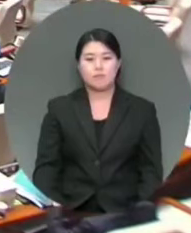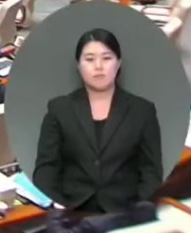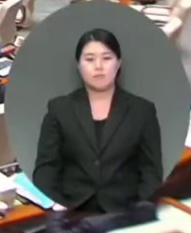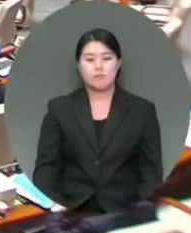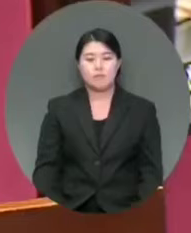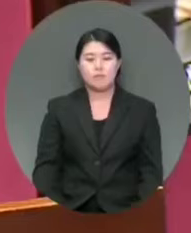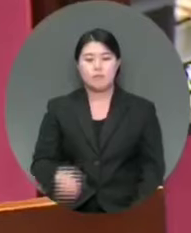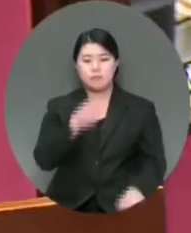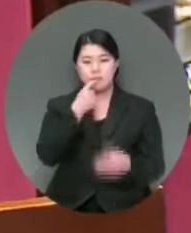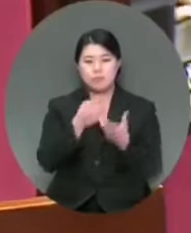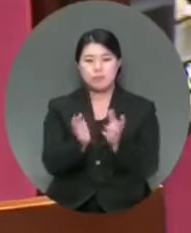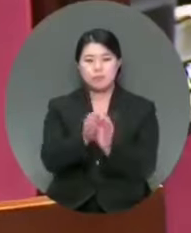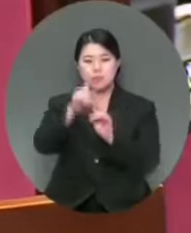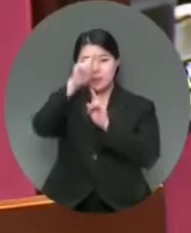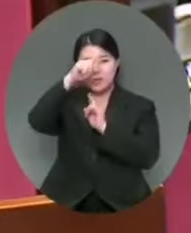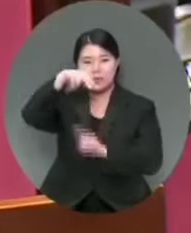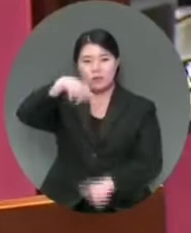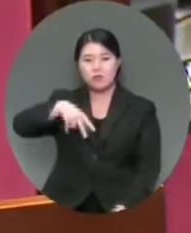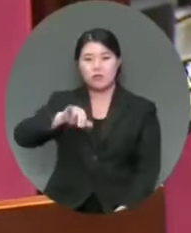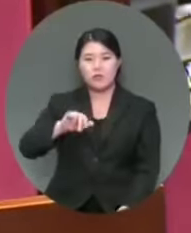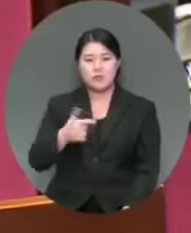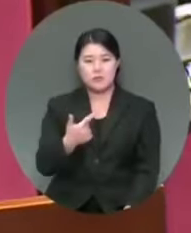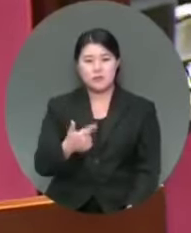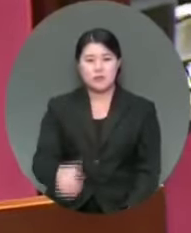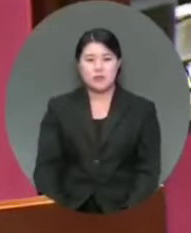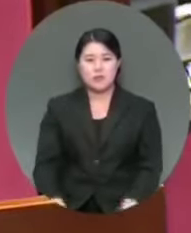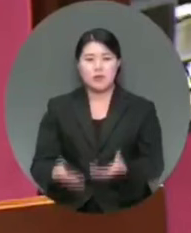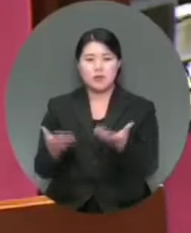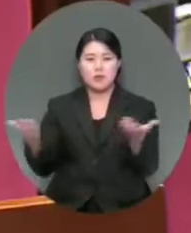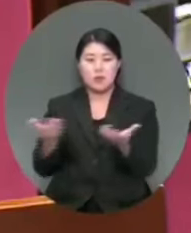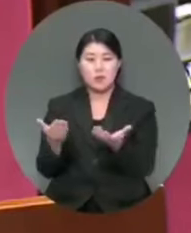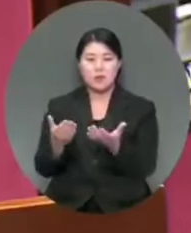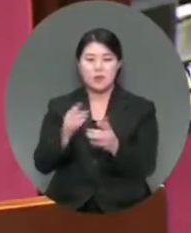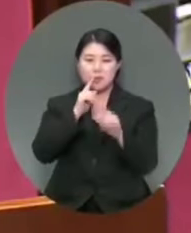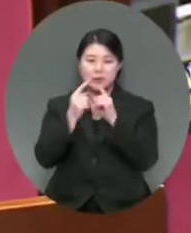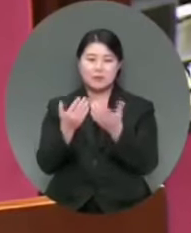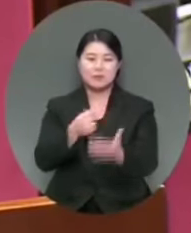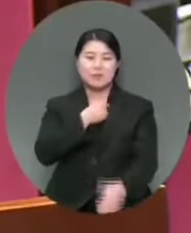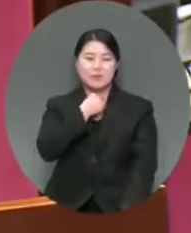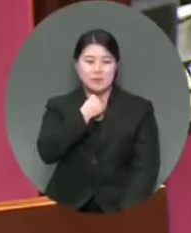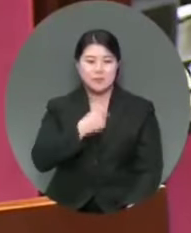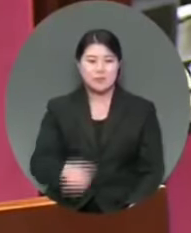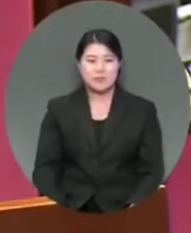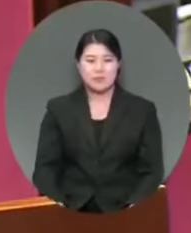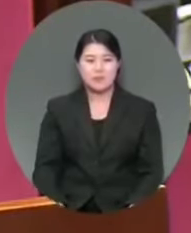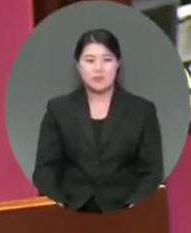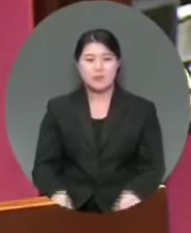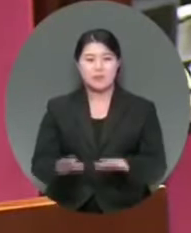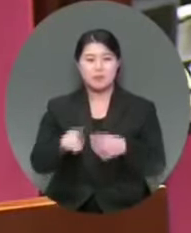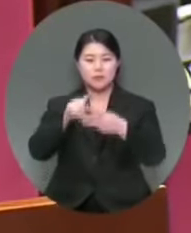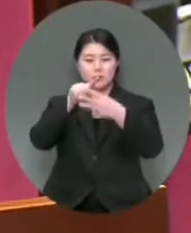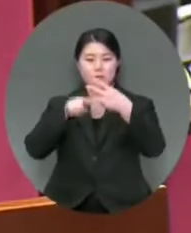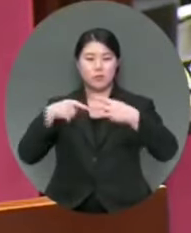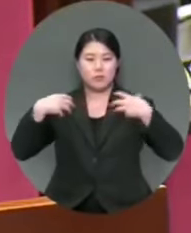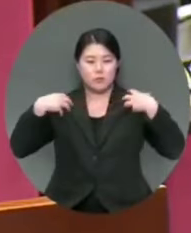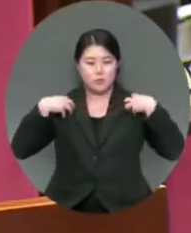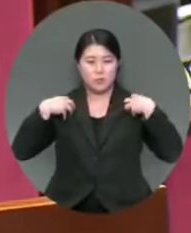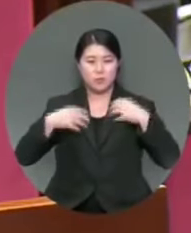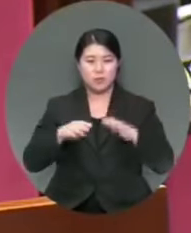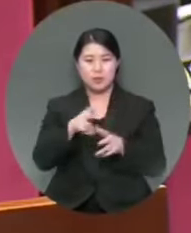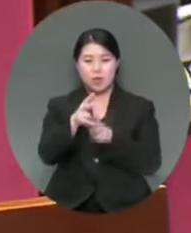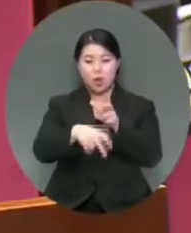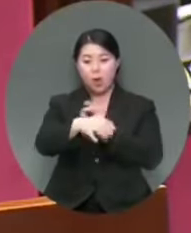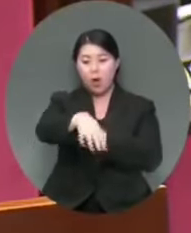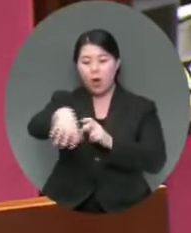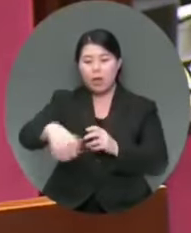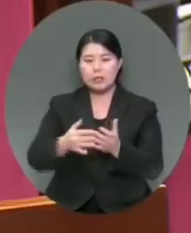네, 더불어민주당 이수진 의원입니다. 노동 얘기 좀 드리겠습니다. 아, 윤석열 정부는 산업 현장의